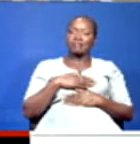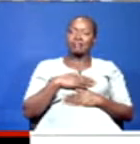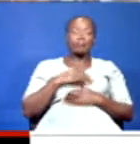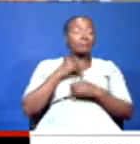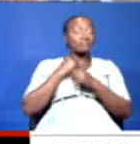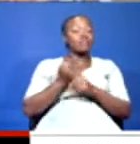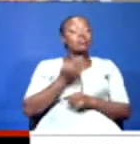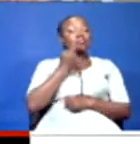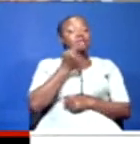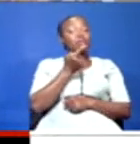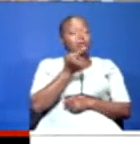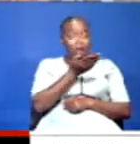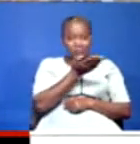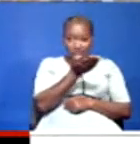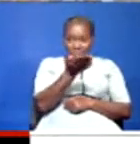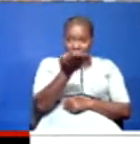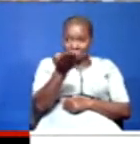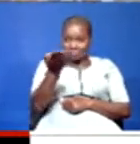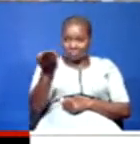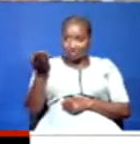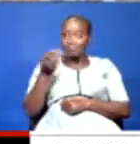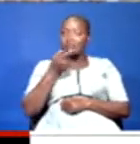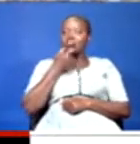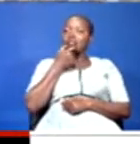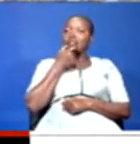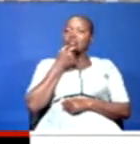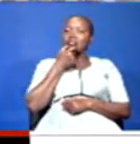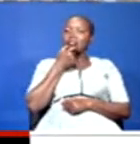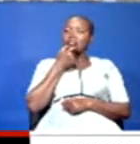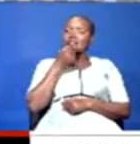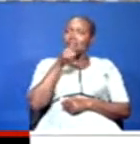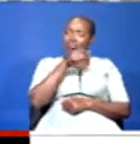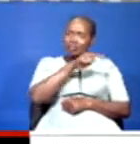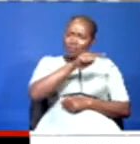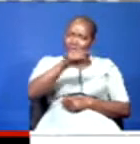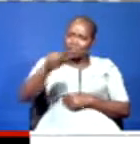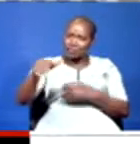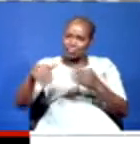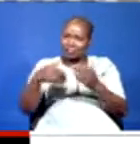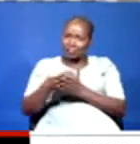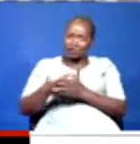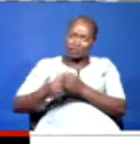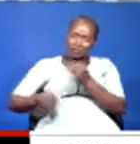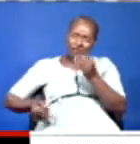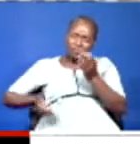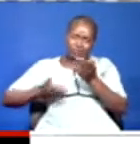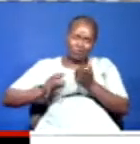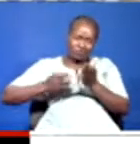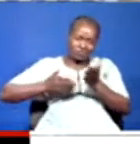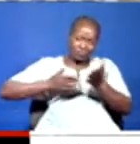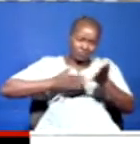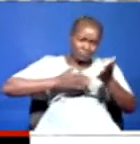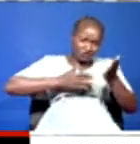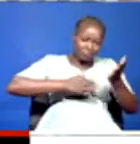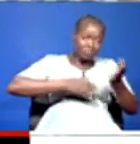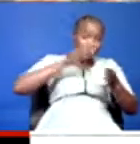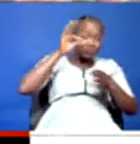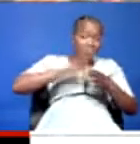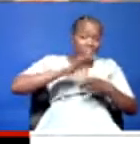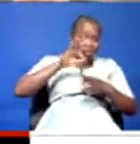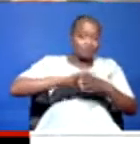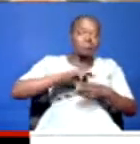uhakikishe nyinyi wakazi wa Nyanza kwamba nyinyi nyote umetoka, tumpigie baba